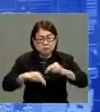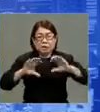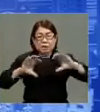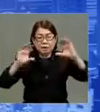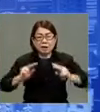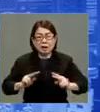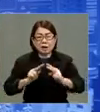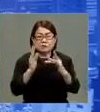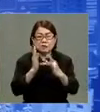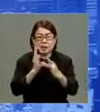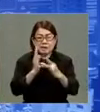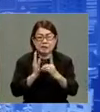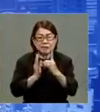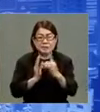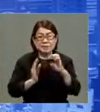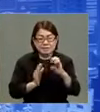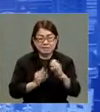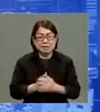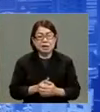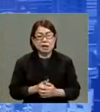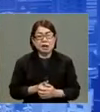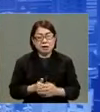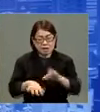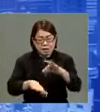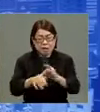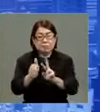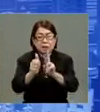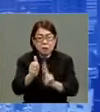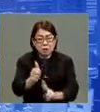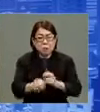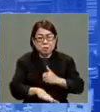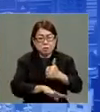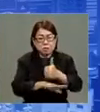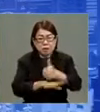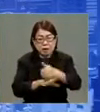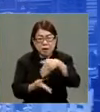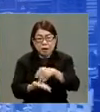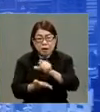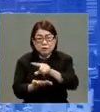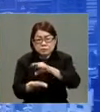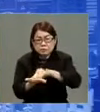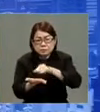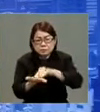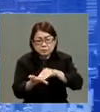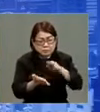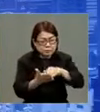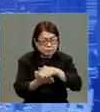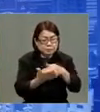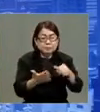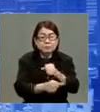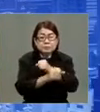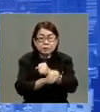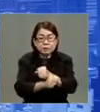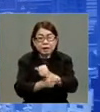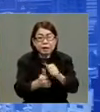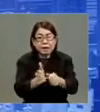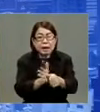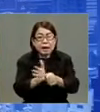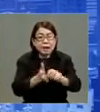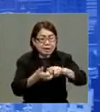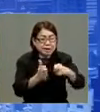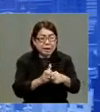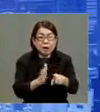เพื่อเศรษฐกิจและสังคมนะครับในฐานะของรองหัวหน้าศูนย์ปฏิบัติการด้านข้อมูลมาตรการแก้ไขปัญหาโรคติดเชื้อไวรัสโคโรนา